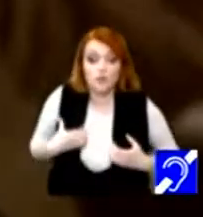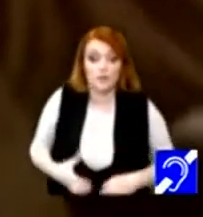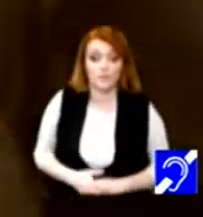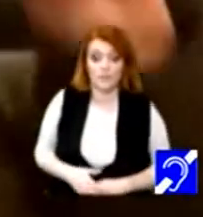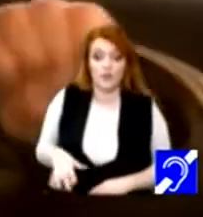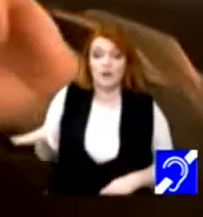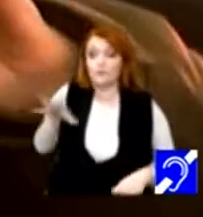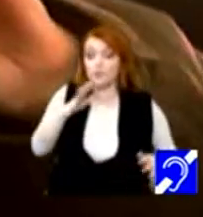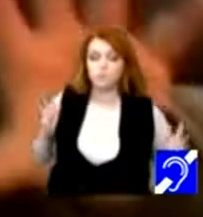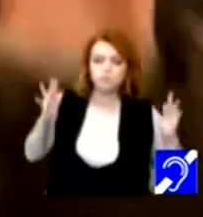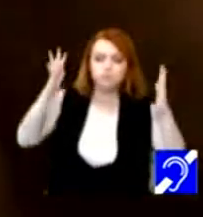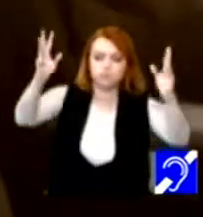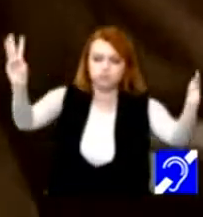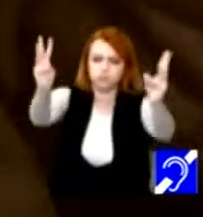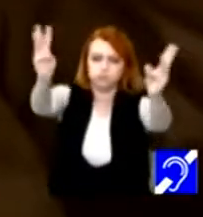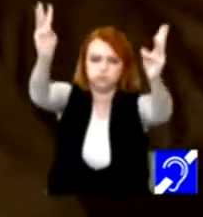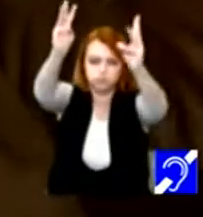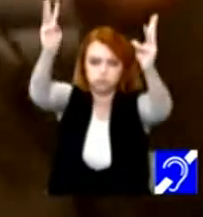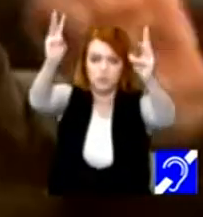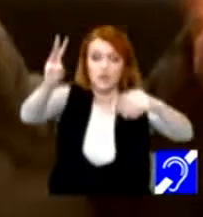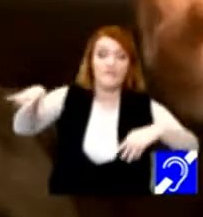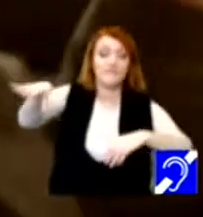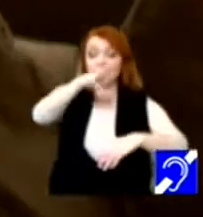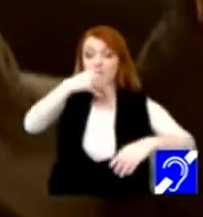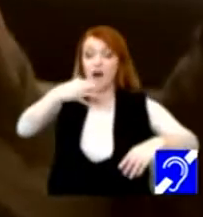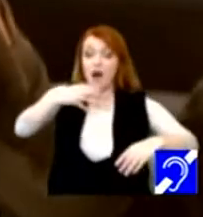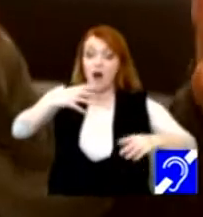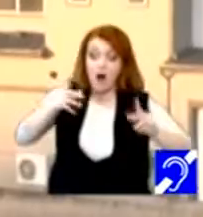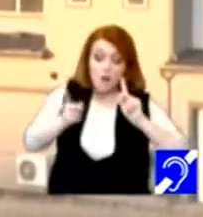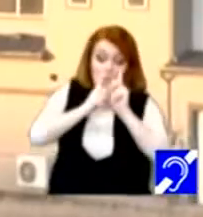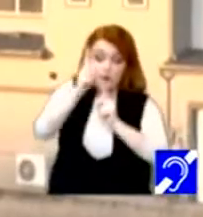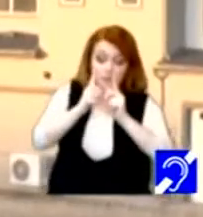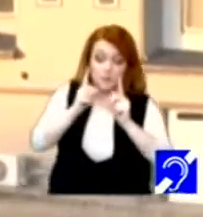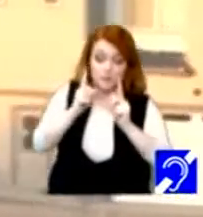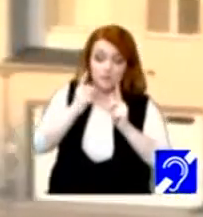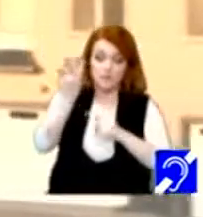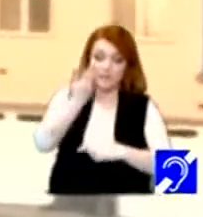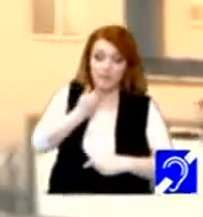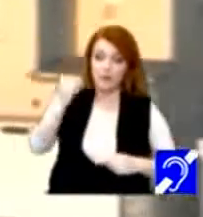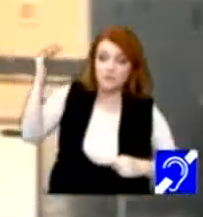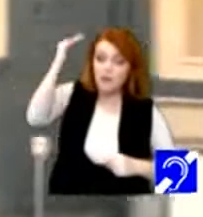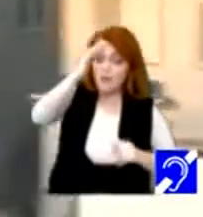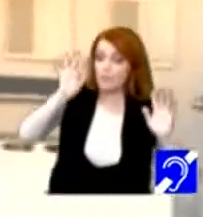things and the trees, they're all up in flames, like there's embers everywhere.